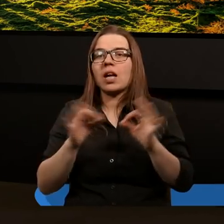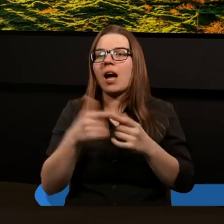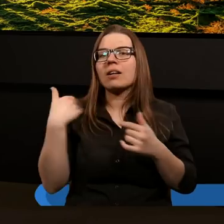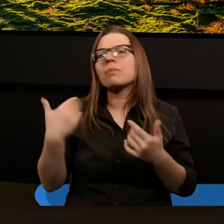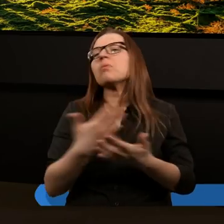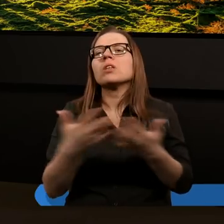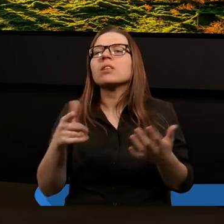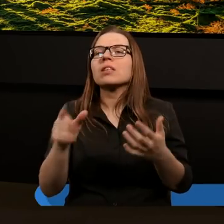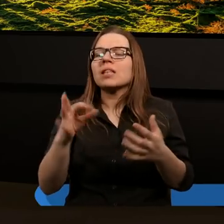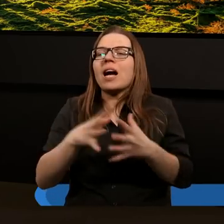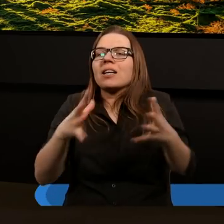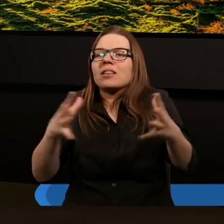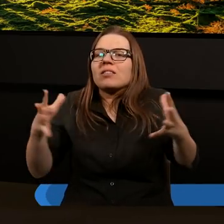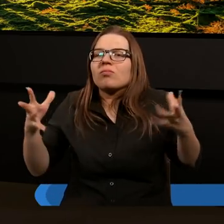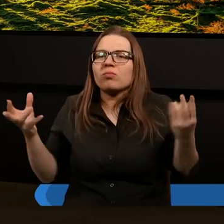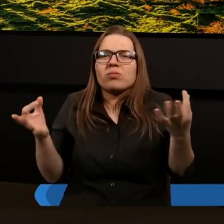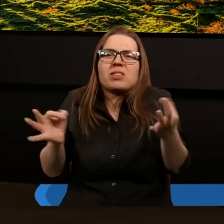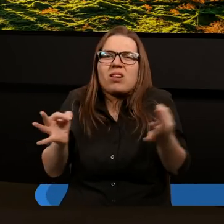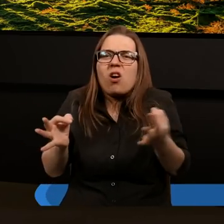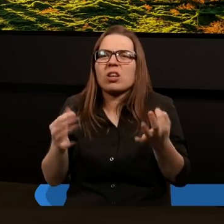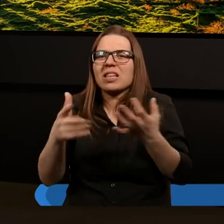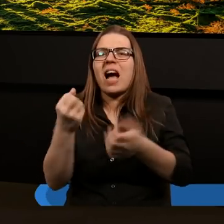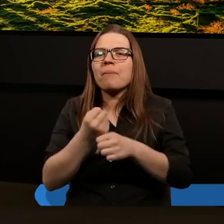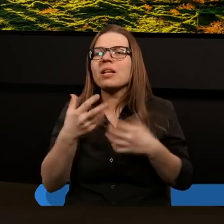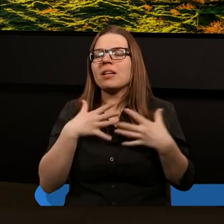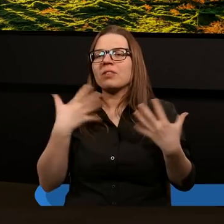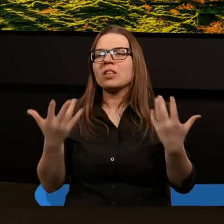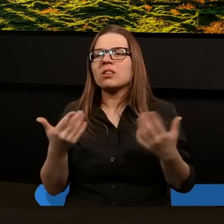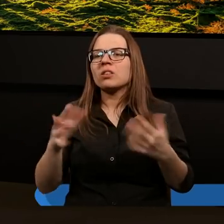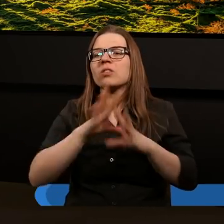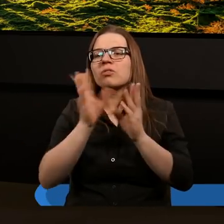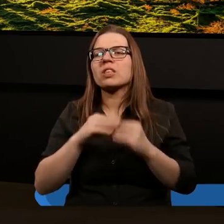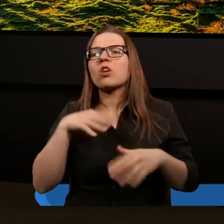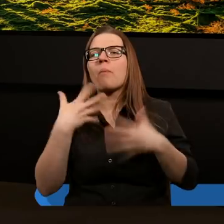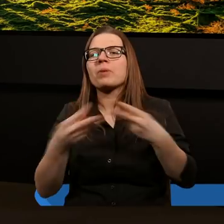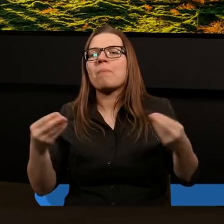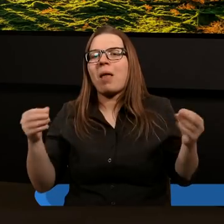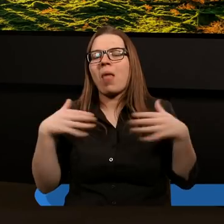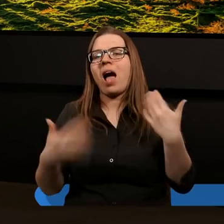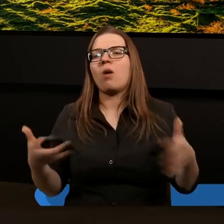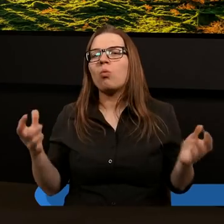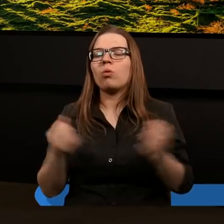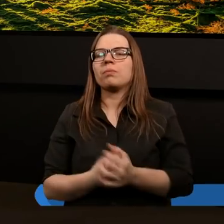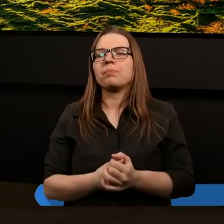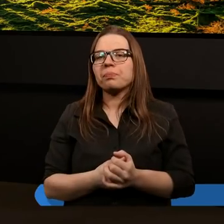schronienia, że to jest taka scalizna taka, kamienna. Wszystko przepadało, ginęło.